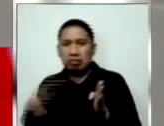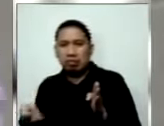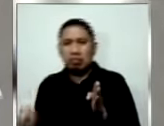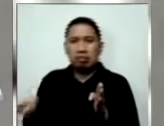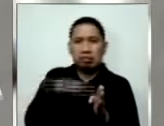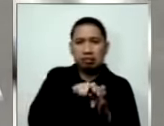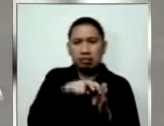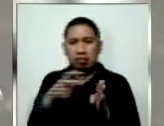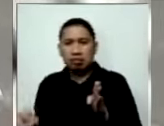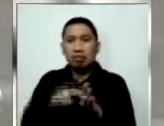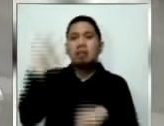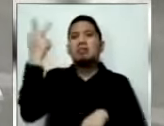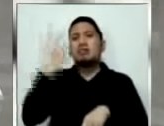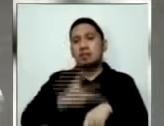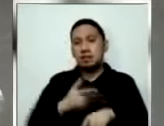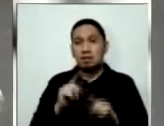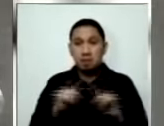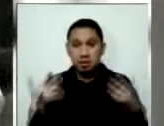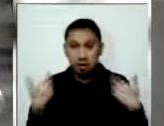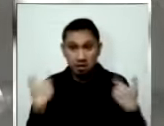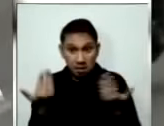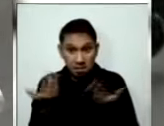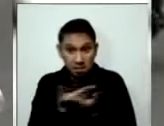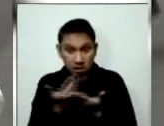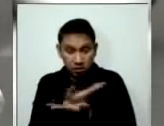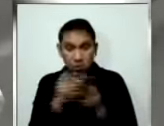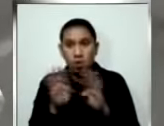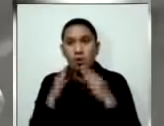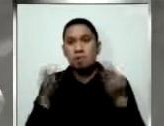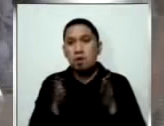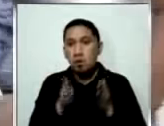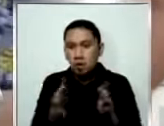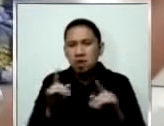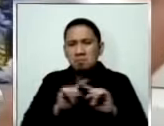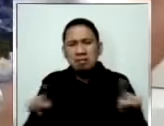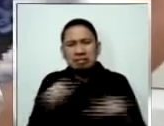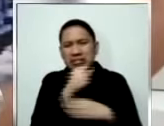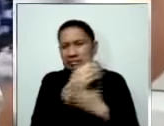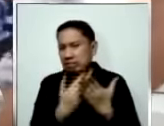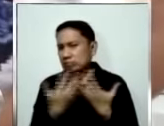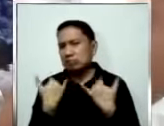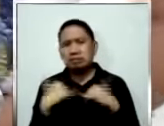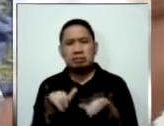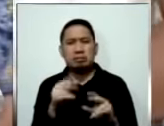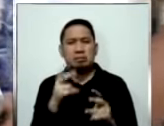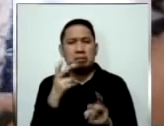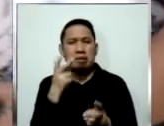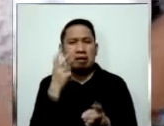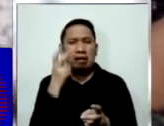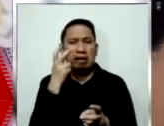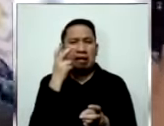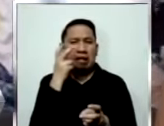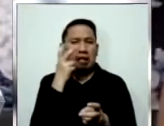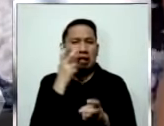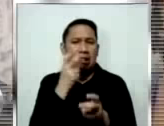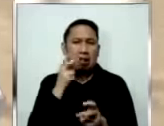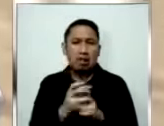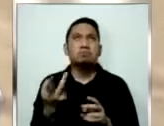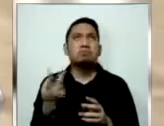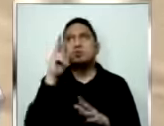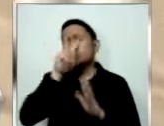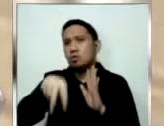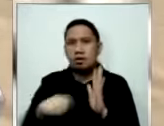kabila ng mga nagbukas na ruta ng bus, may mga nahihirapan pa rin sumakay. Si Jane, 2 oras nakipagpatintero sa mga sasakyan.